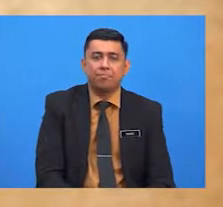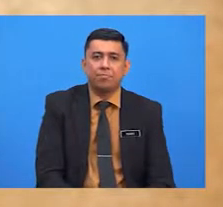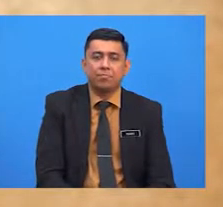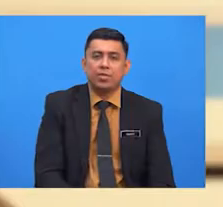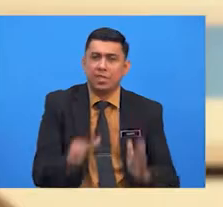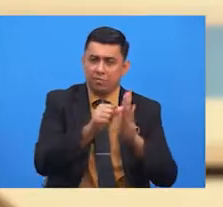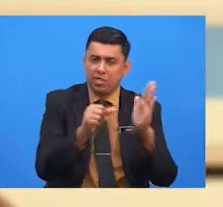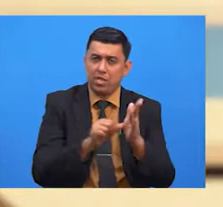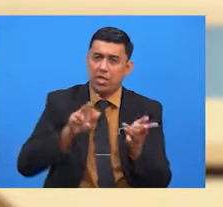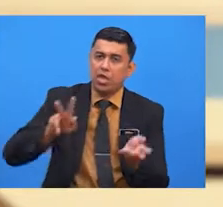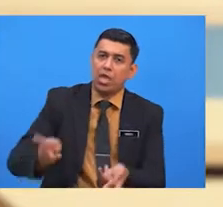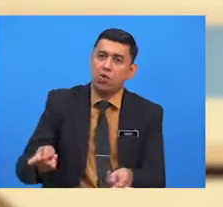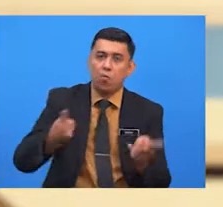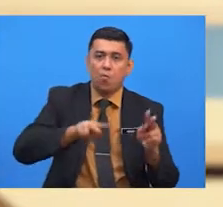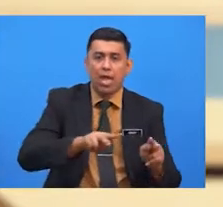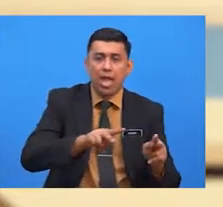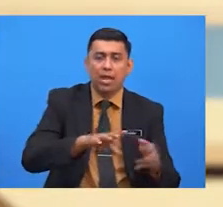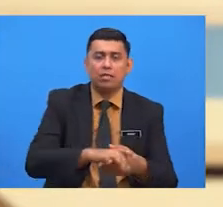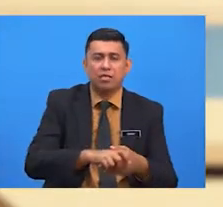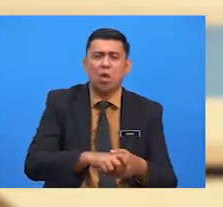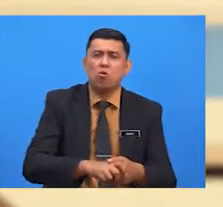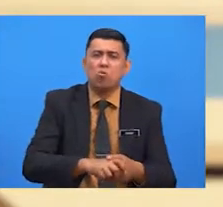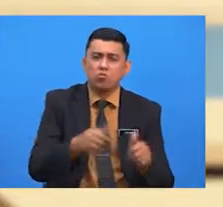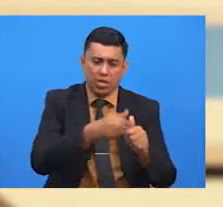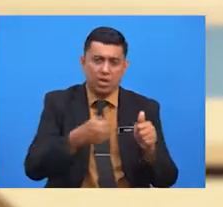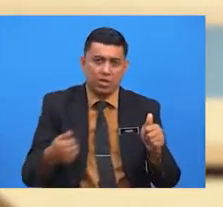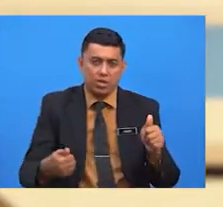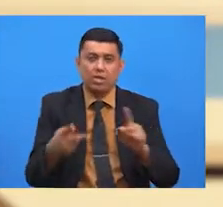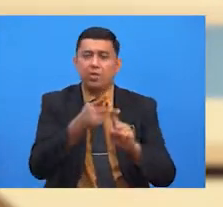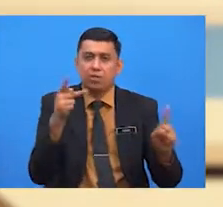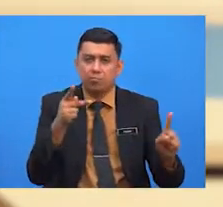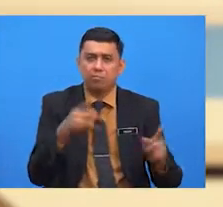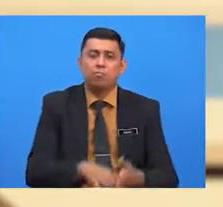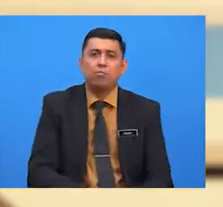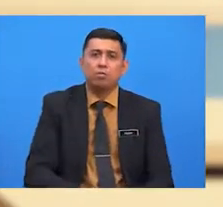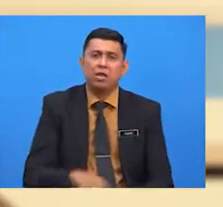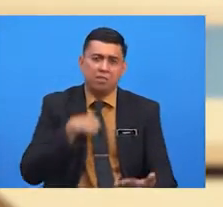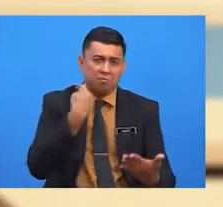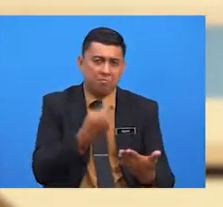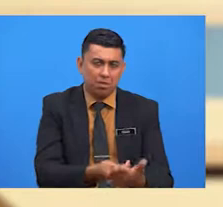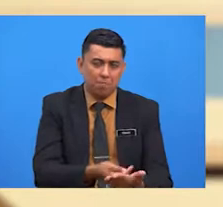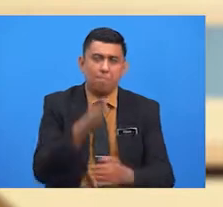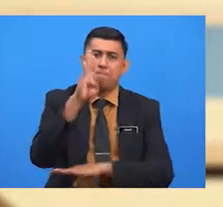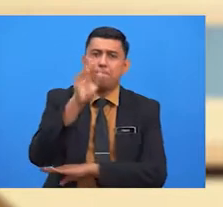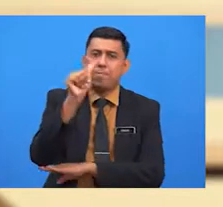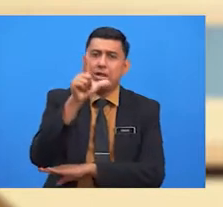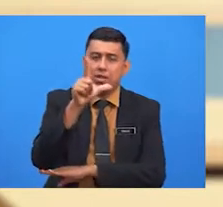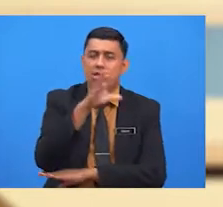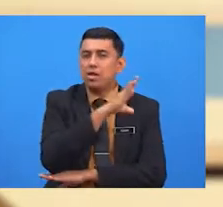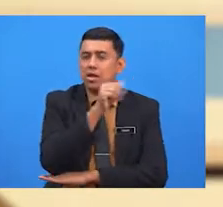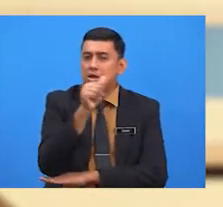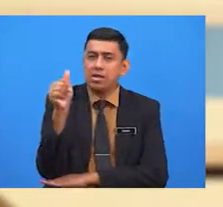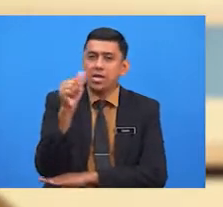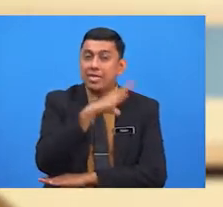Upacara korban dilakukan untuk mengelakkan daripada ditimpa bala dan bencana. Untuk